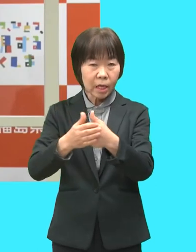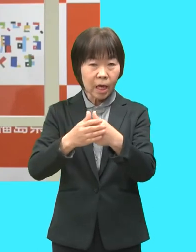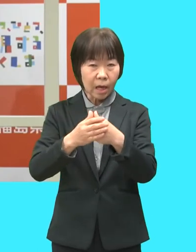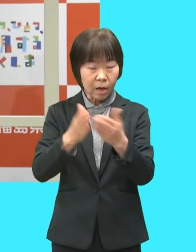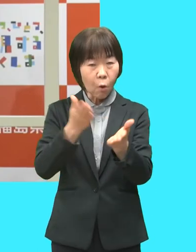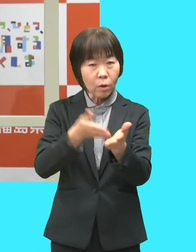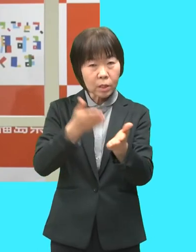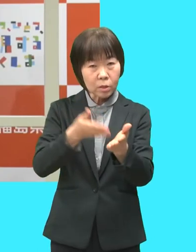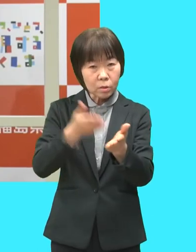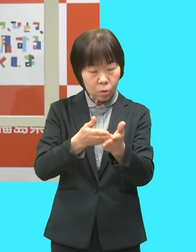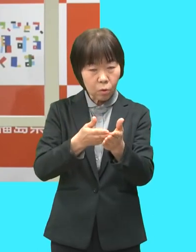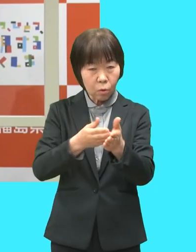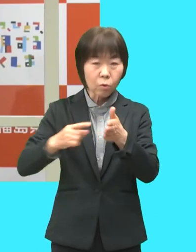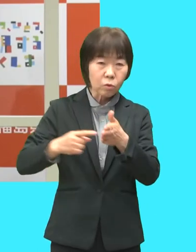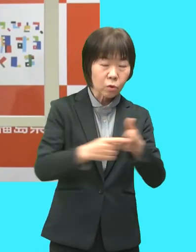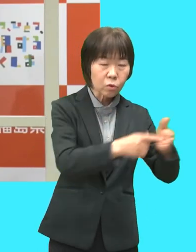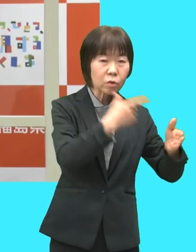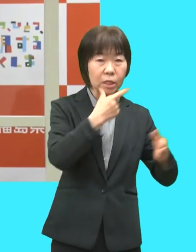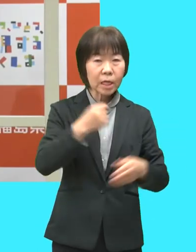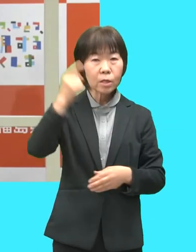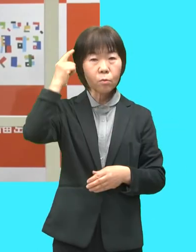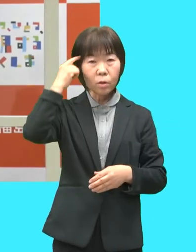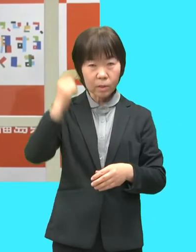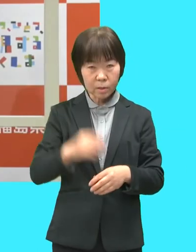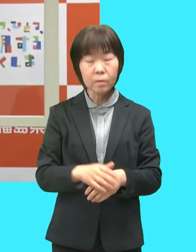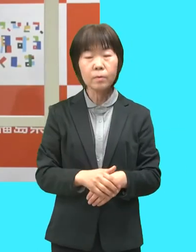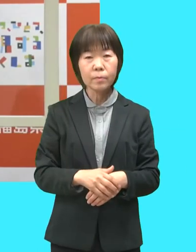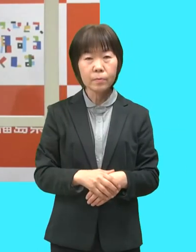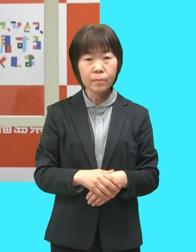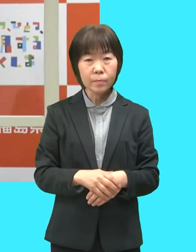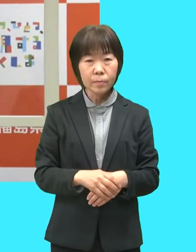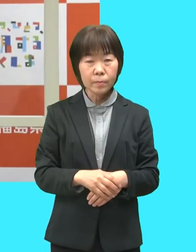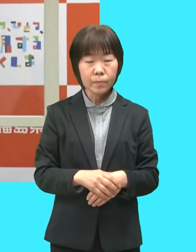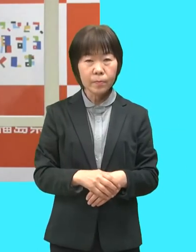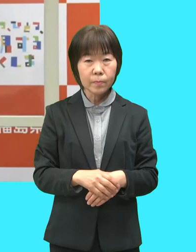ことを、しっかり努力をしていきたいと思います。